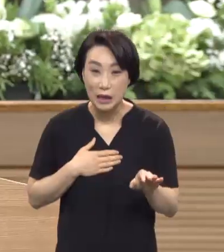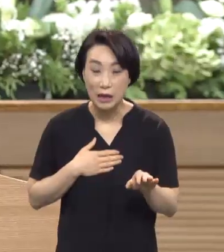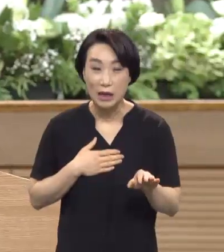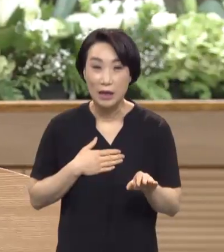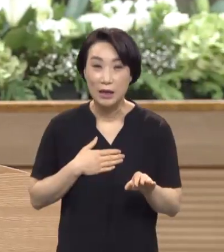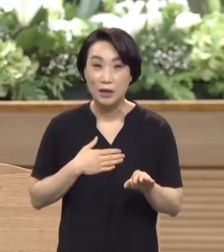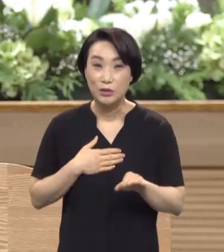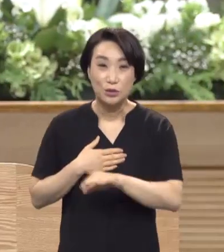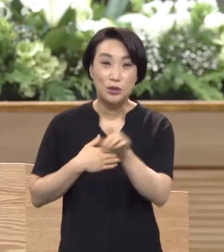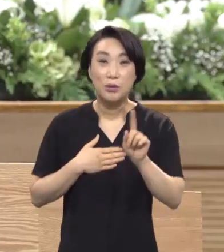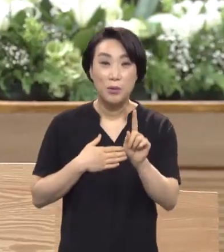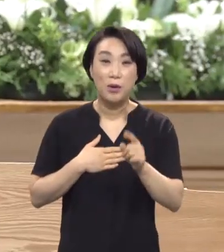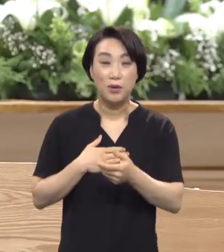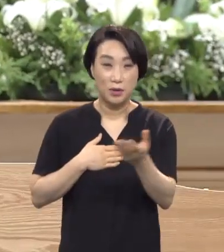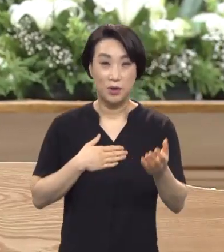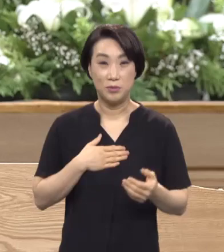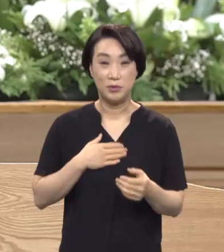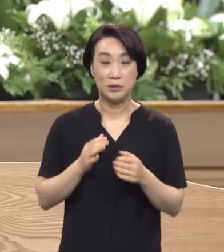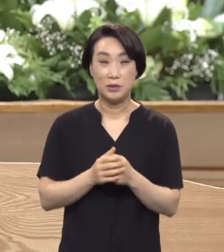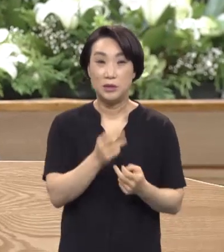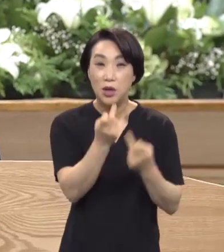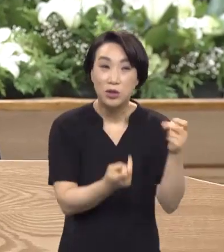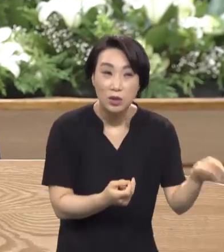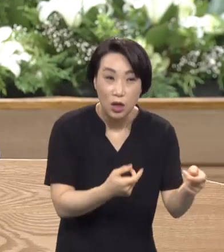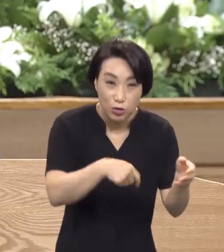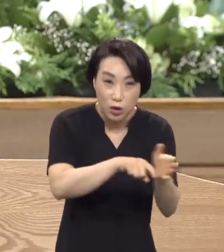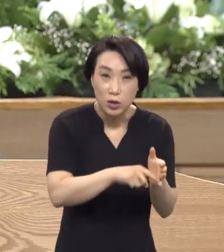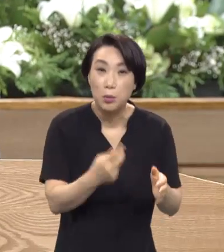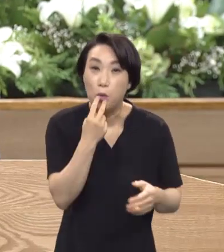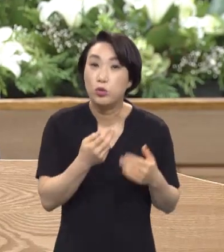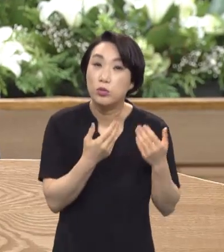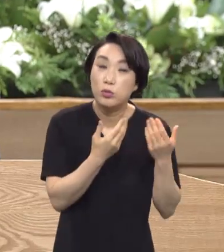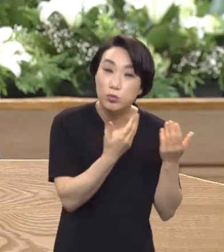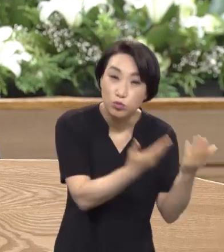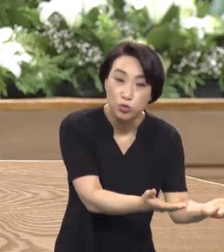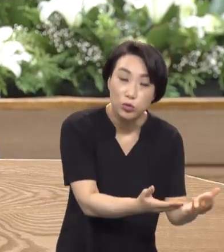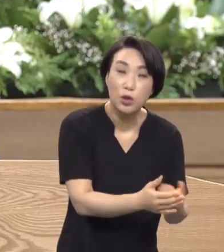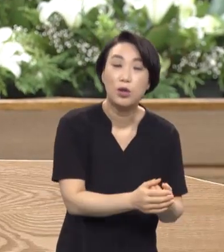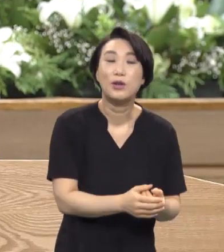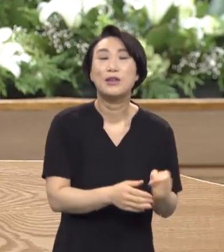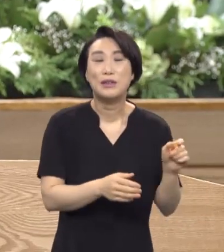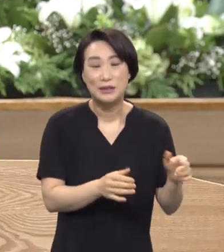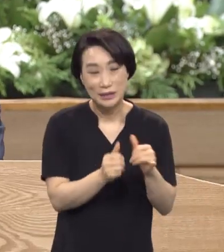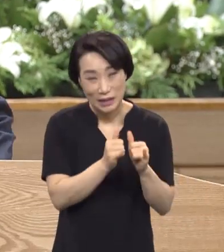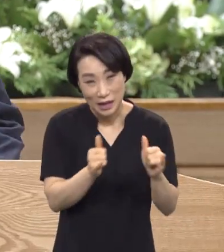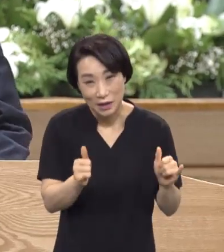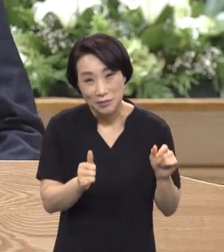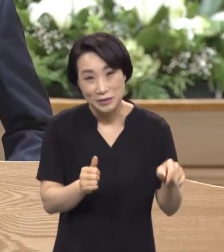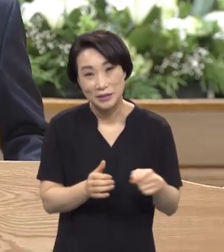일이 있어도 형제를 위해서 목숨을 버리는 자가